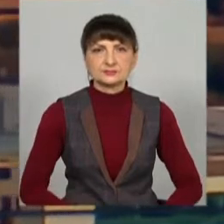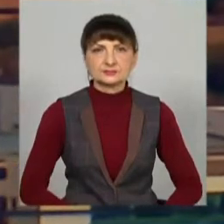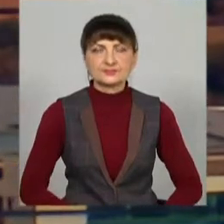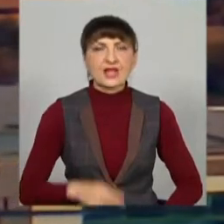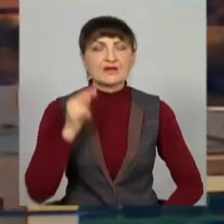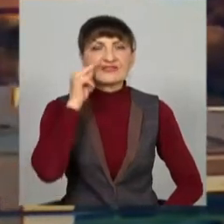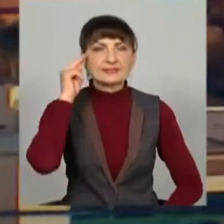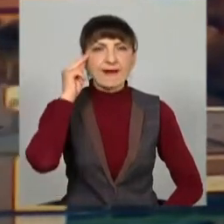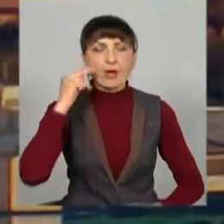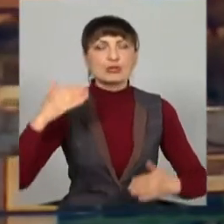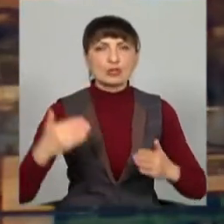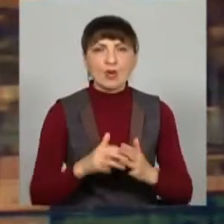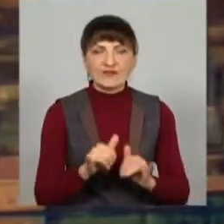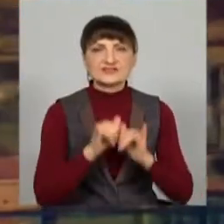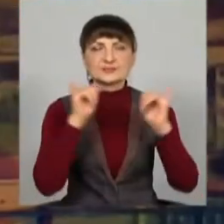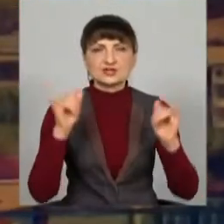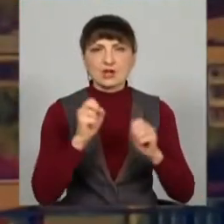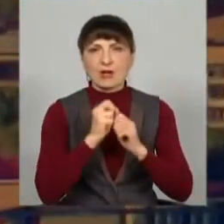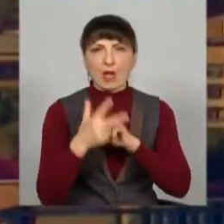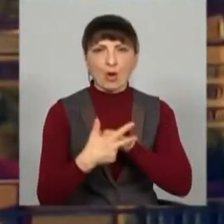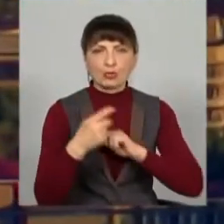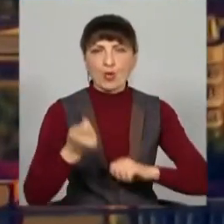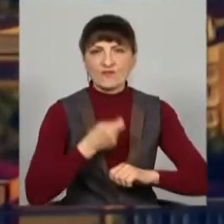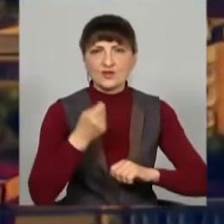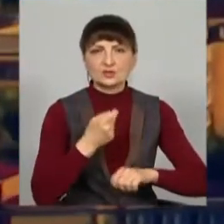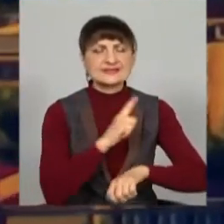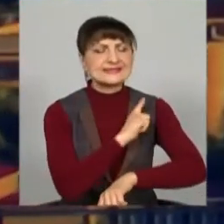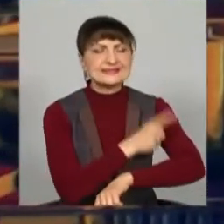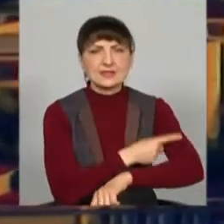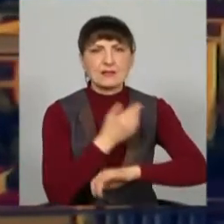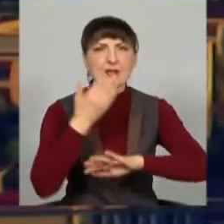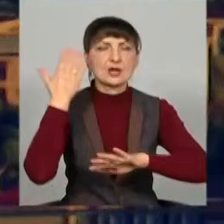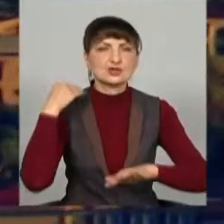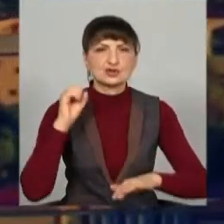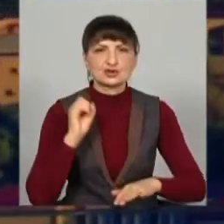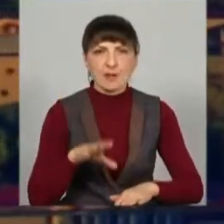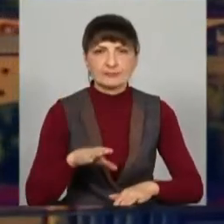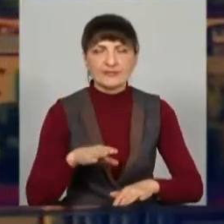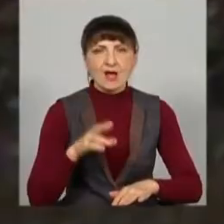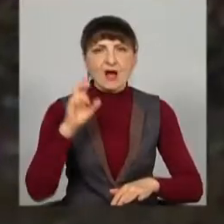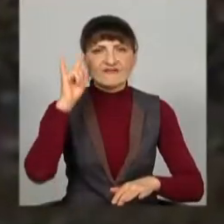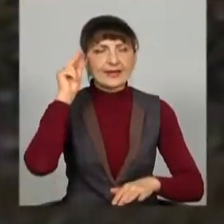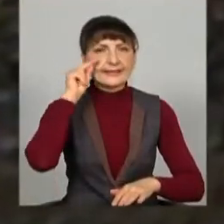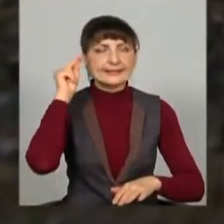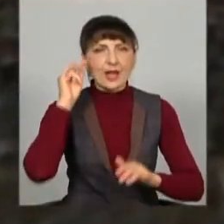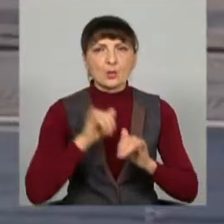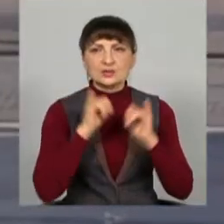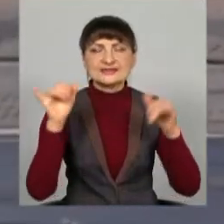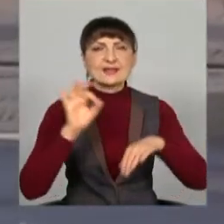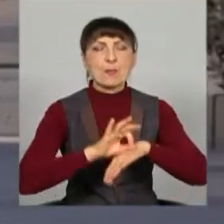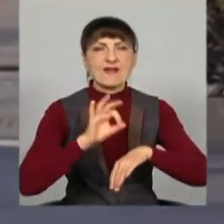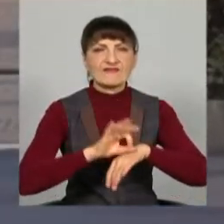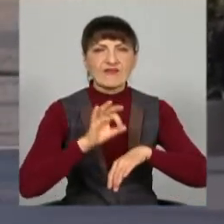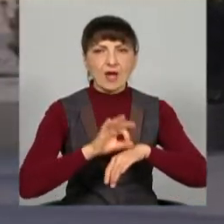В Китае произошла новая вспышка коронавируса, мощнейшая с момента начала пандемии. В стране зафиксирован резкий рост